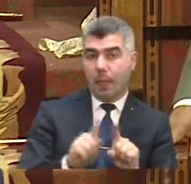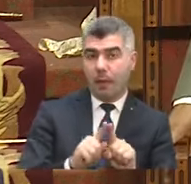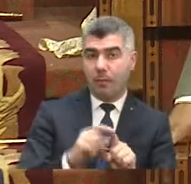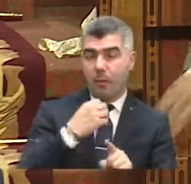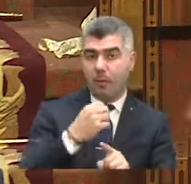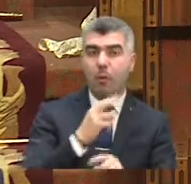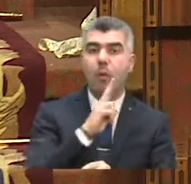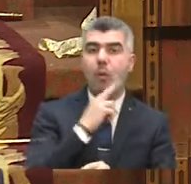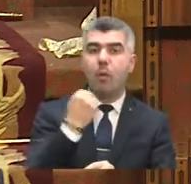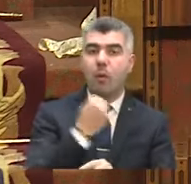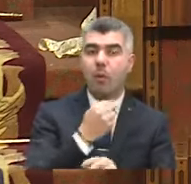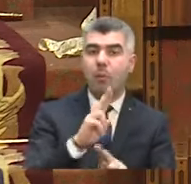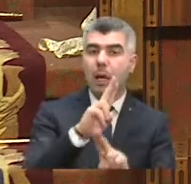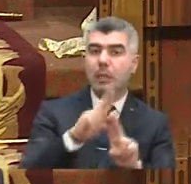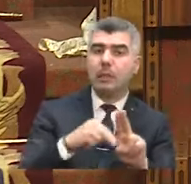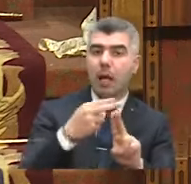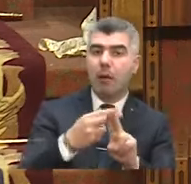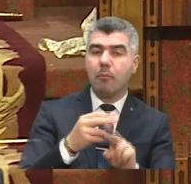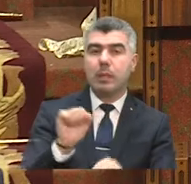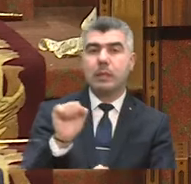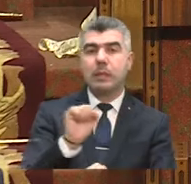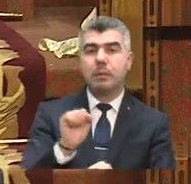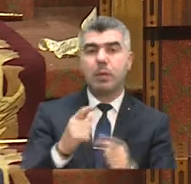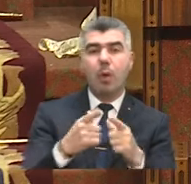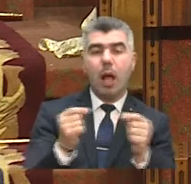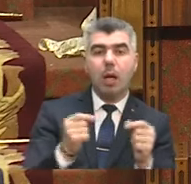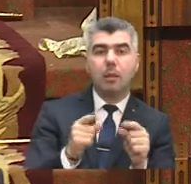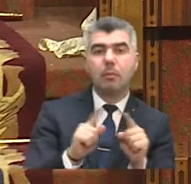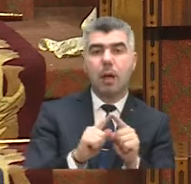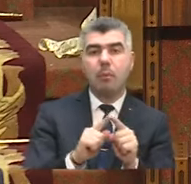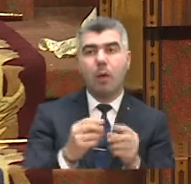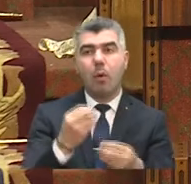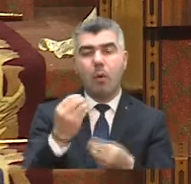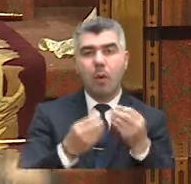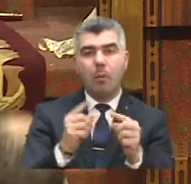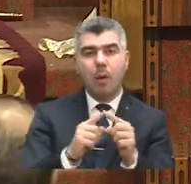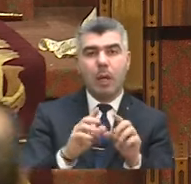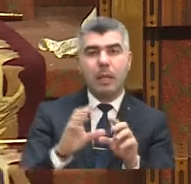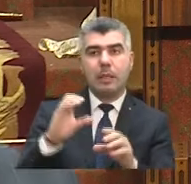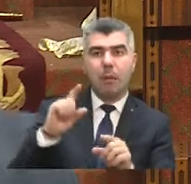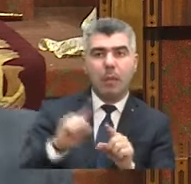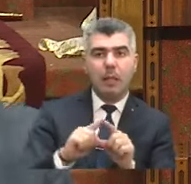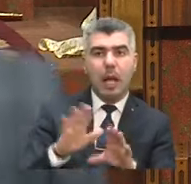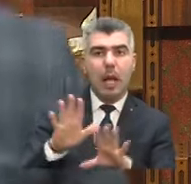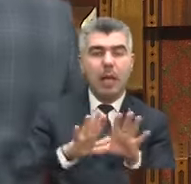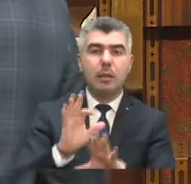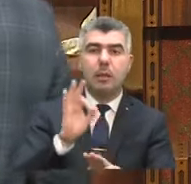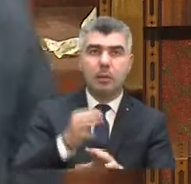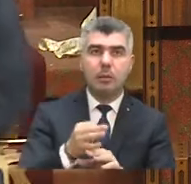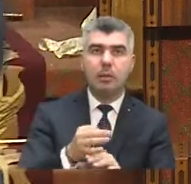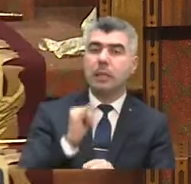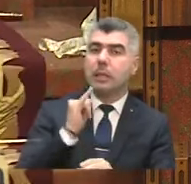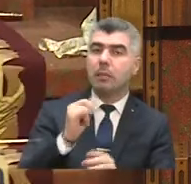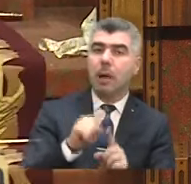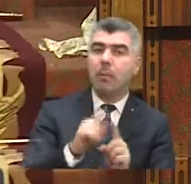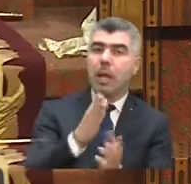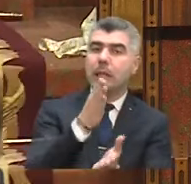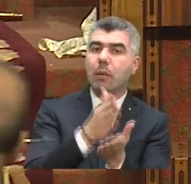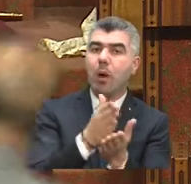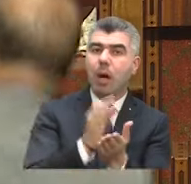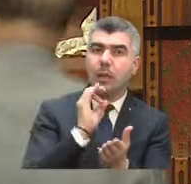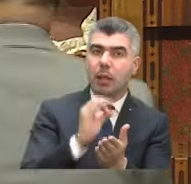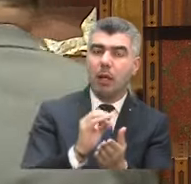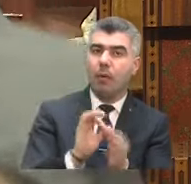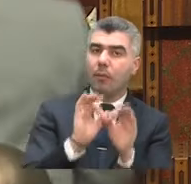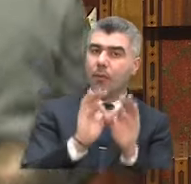إذا كانت الحكومات قد جاوبنا السبت والحد مرة من الدار البيضاء ومرة من أكادير ما عندنا حتى مشكل. وكيقول لك خص الديمقراطية تكون في المؤسسات.